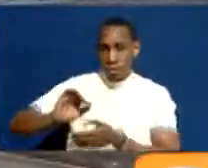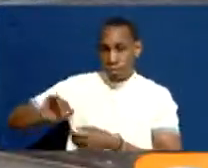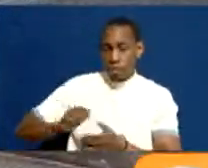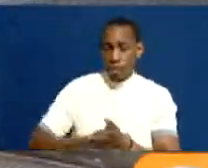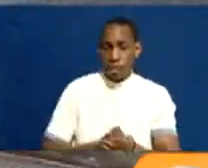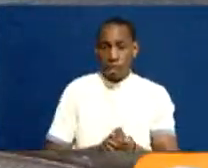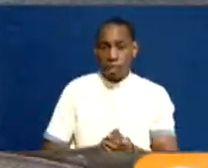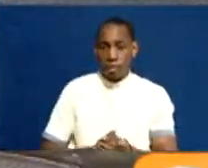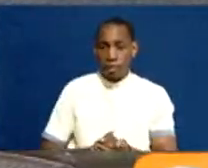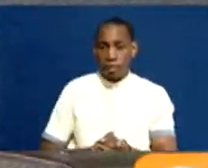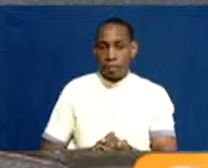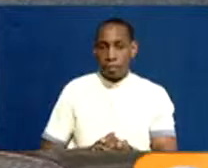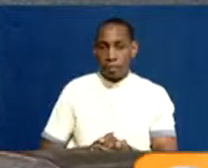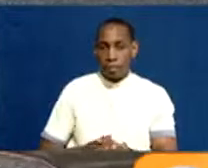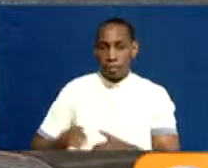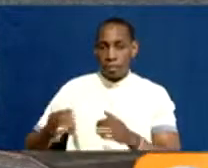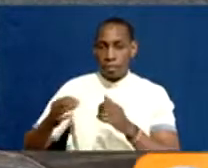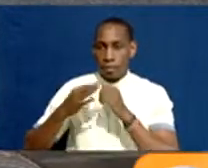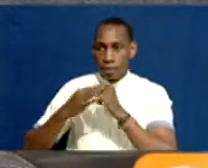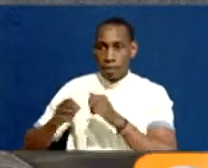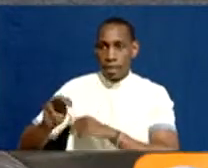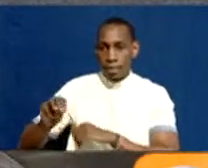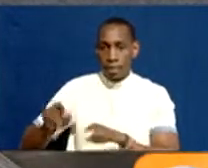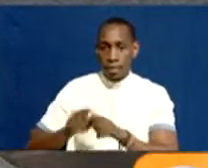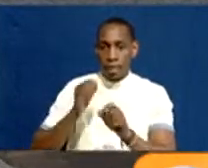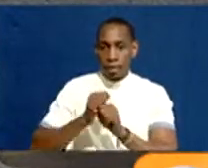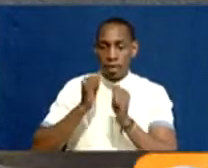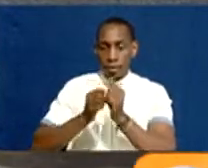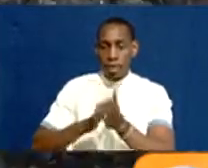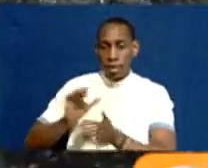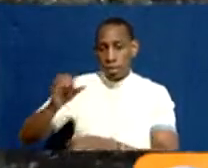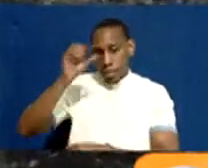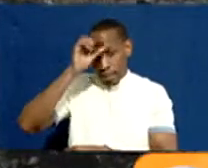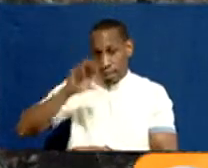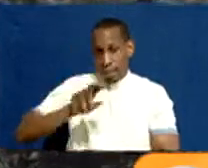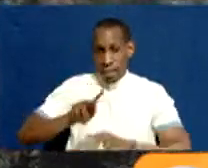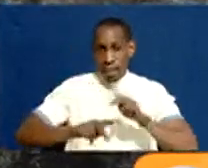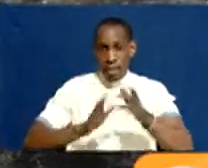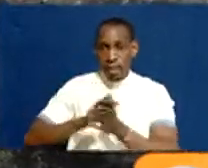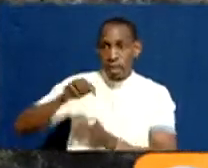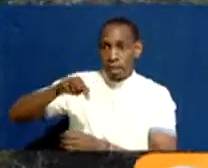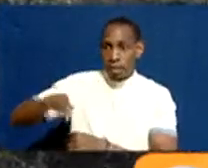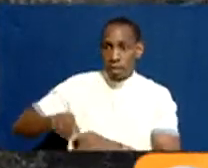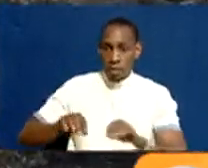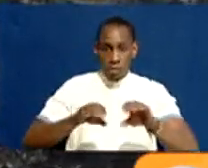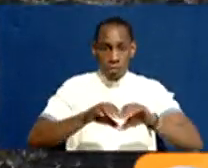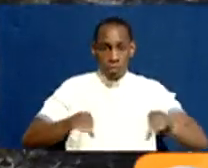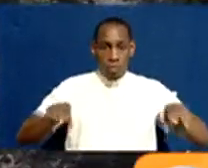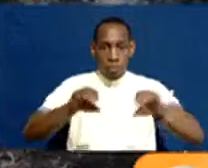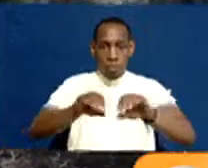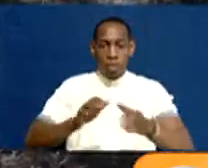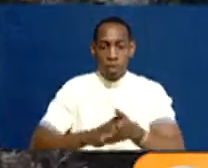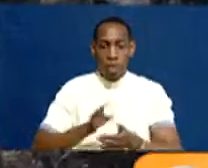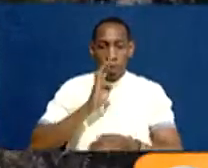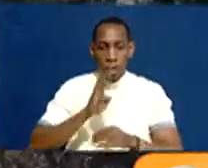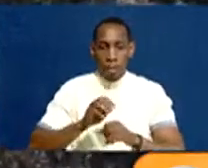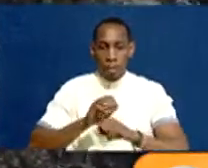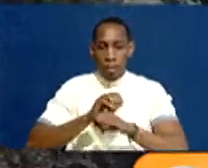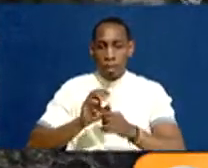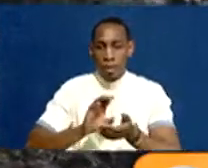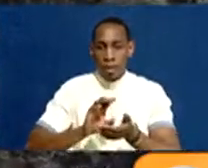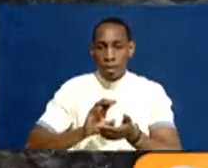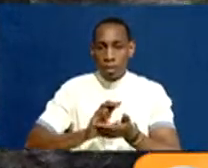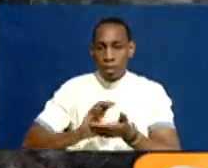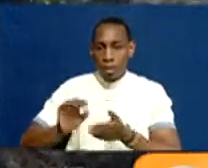shilingi milioni 400 na itashirikiana na serikali ya kaunti ya Kirinyaga kuchimba mitaro itakayosambaza